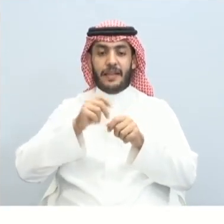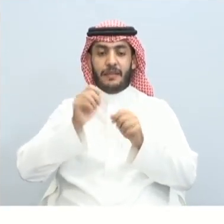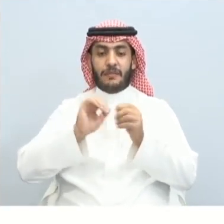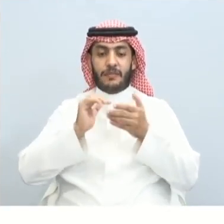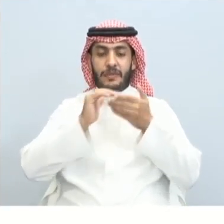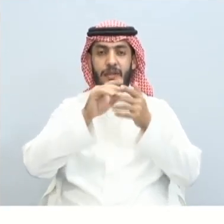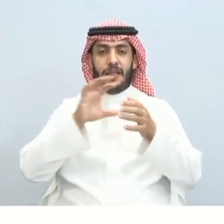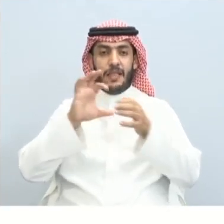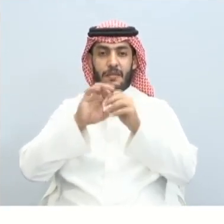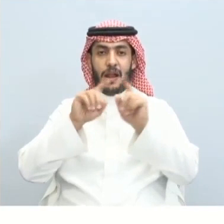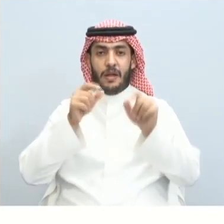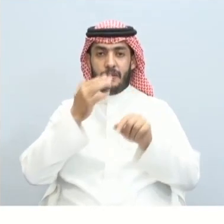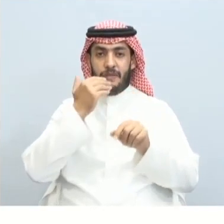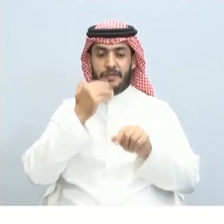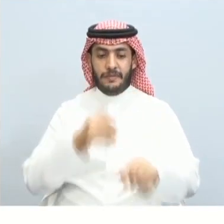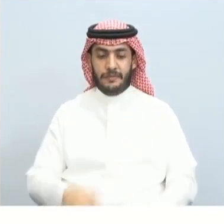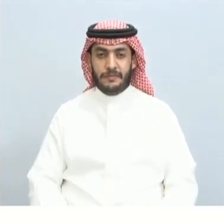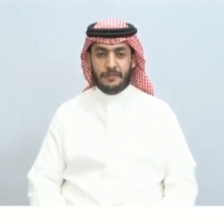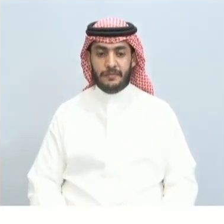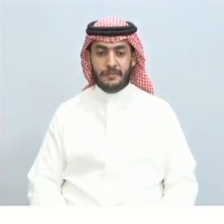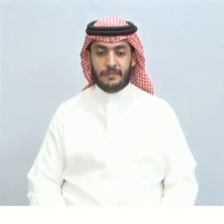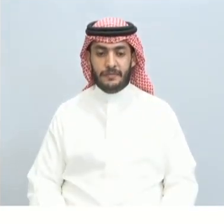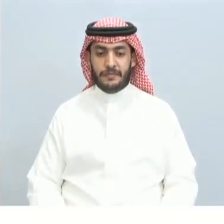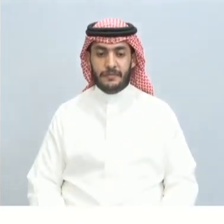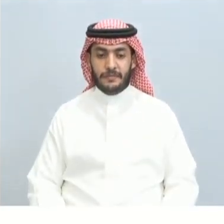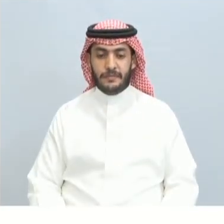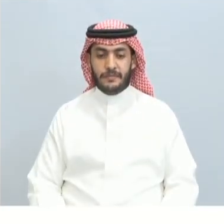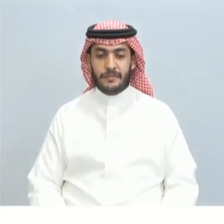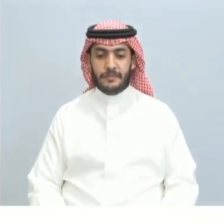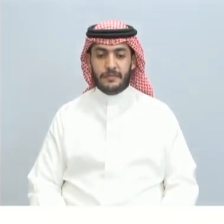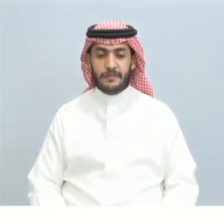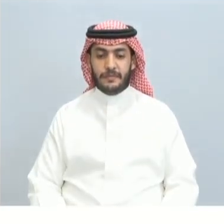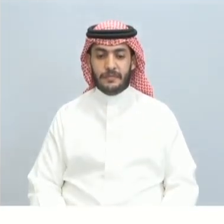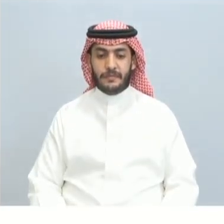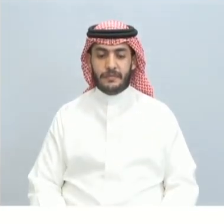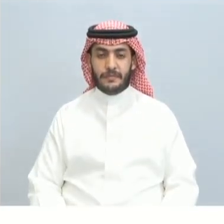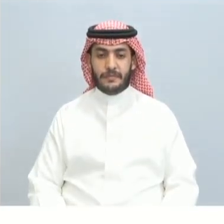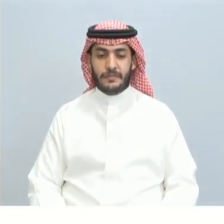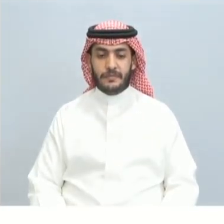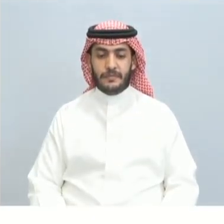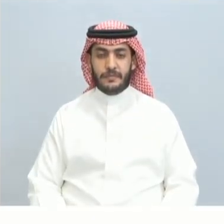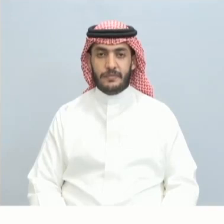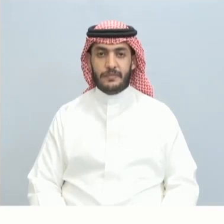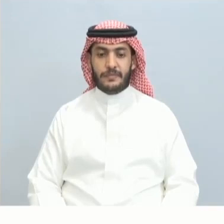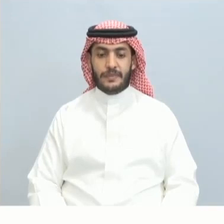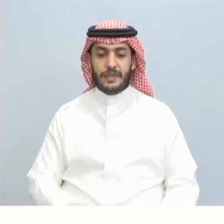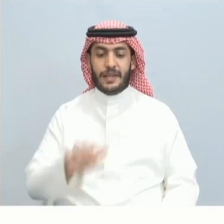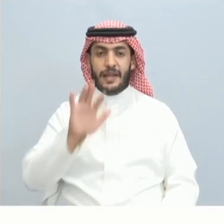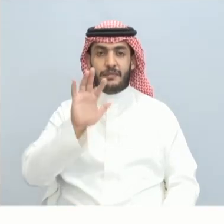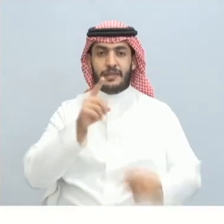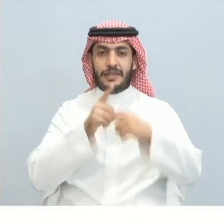مكافئه بحيث انها لا تتضمن اقوس العباره هي ماذا نعم العباره خمسه